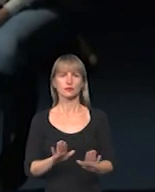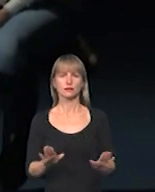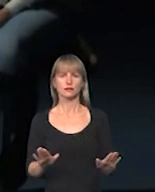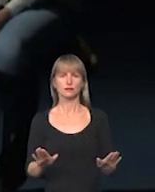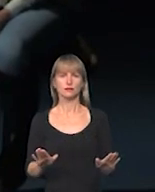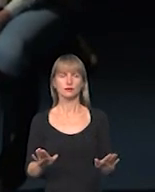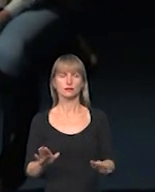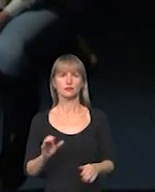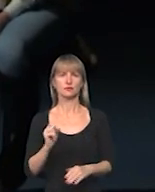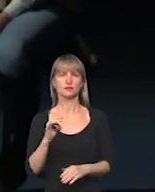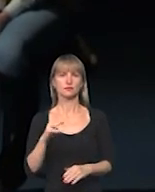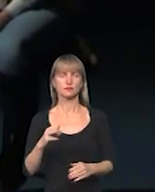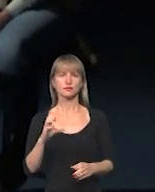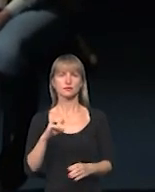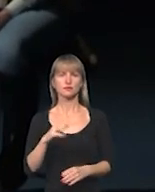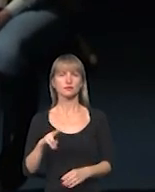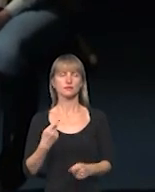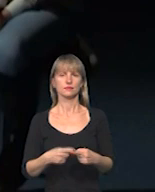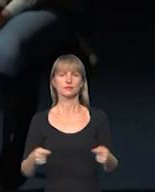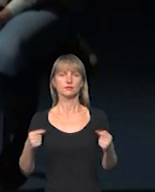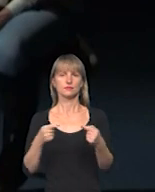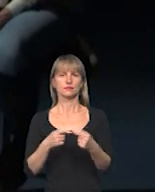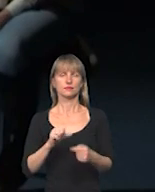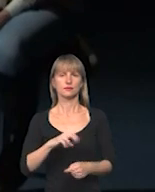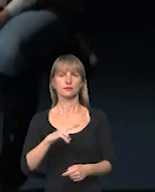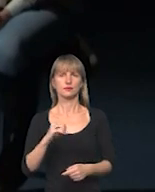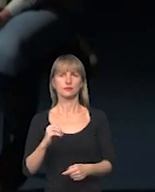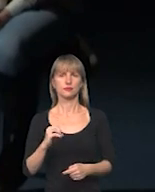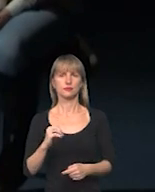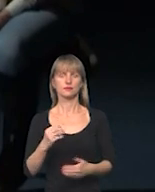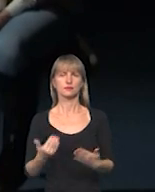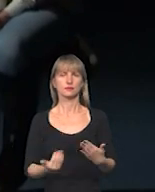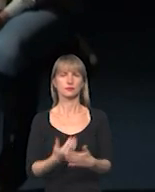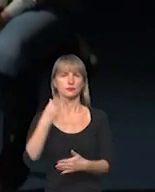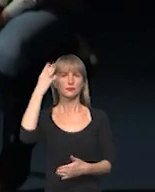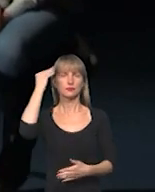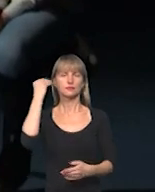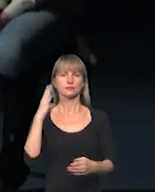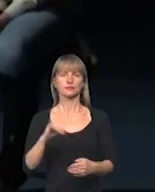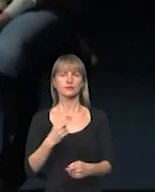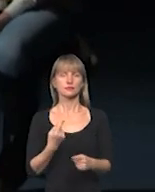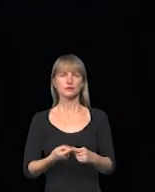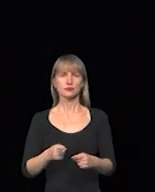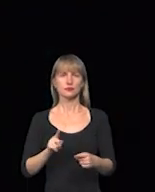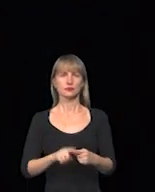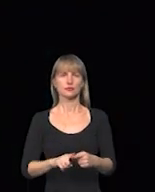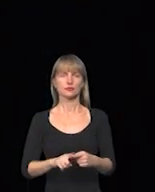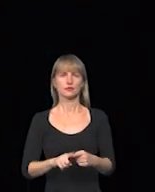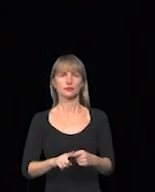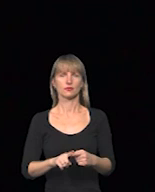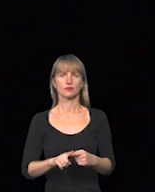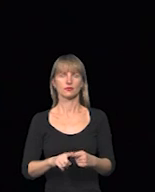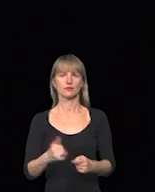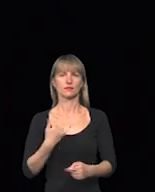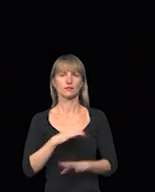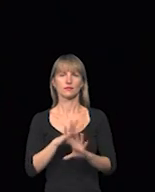не арт-студія, це точно. Але нові враження від цього у нас з'явилися класні.